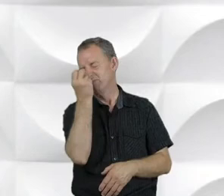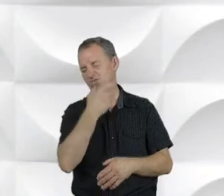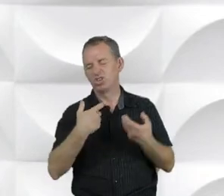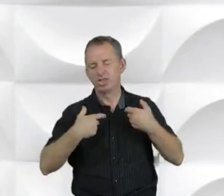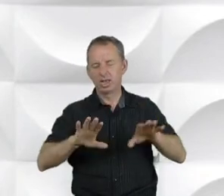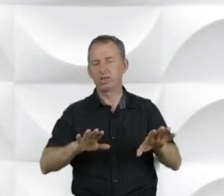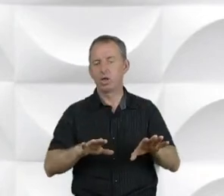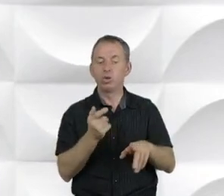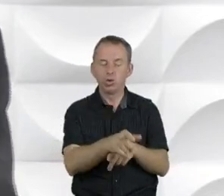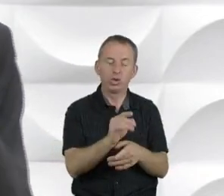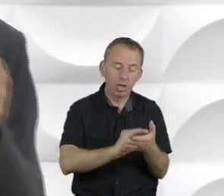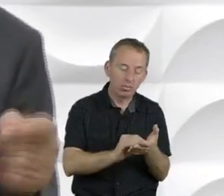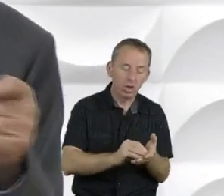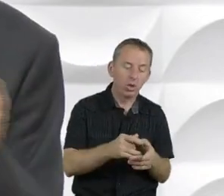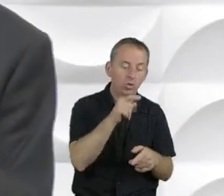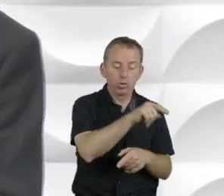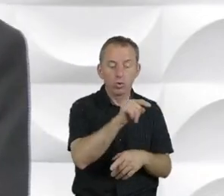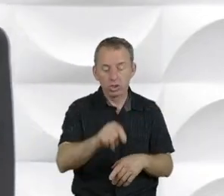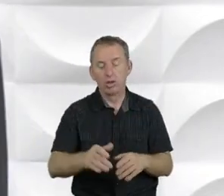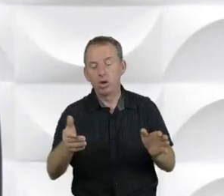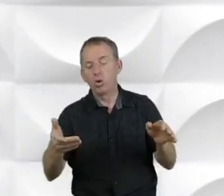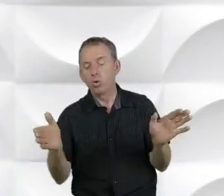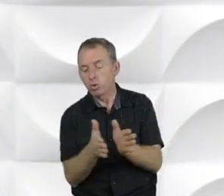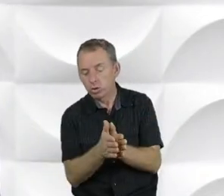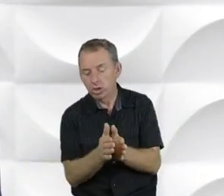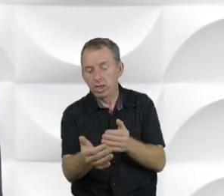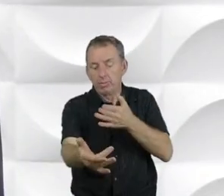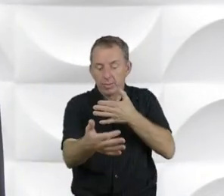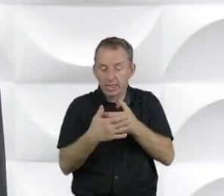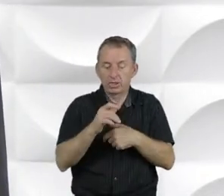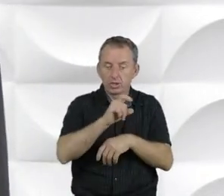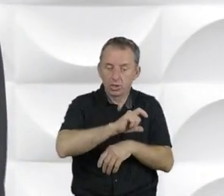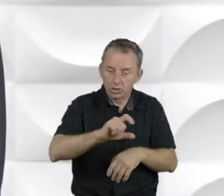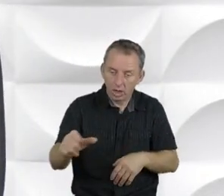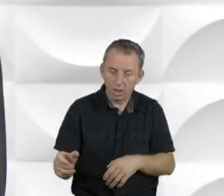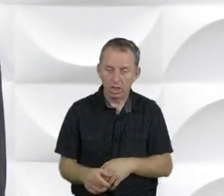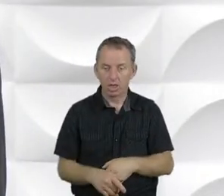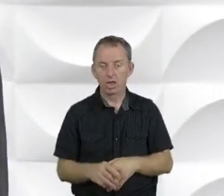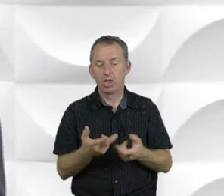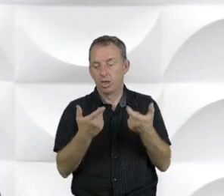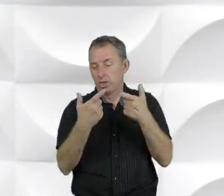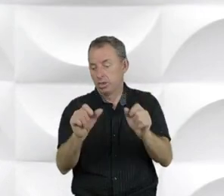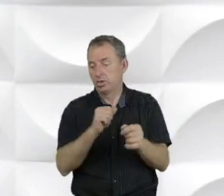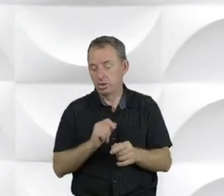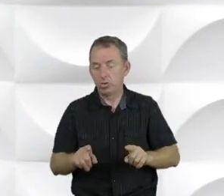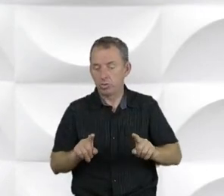że krótki czas, bliski czas, a nic się nie dzieje.